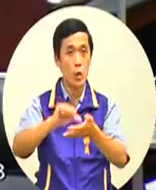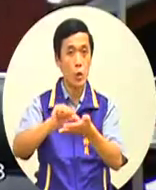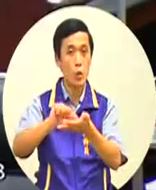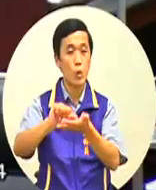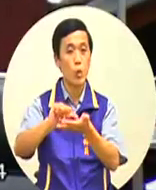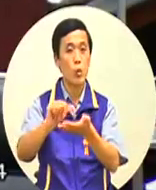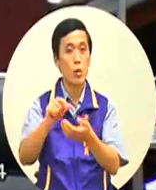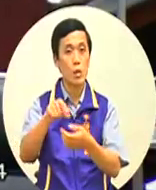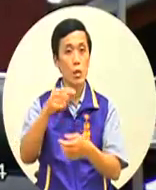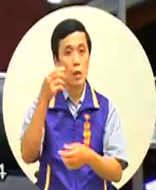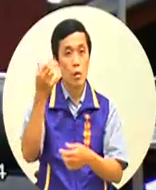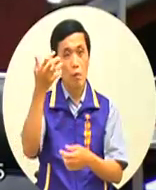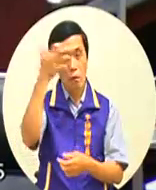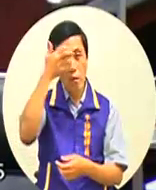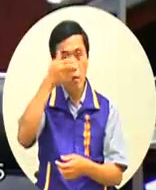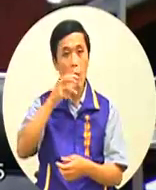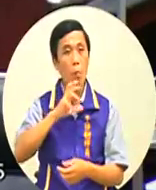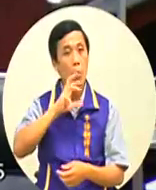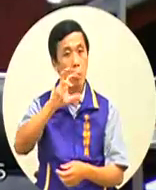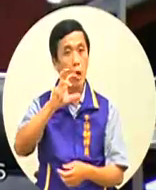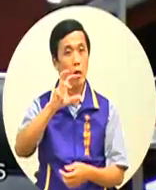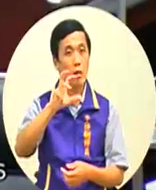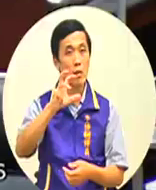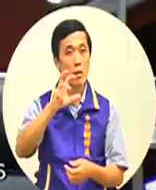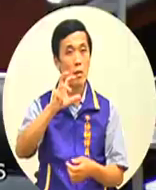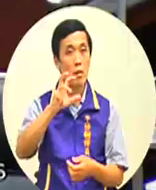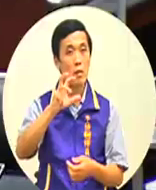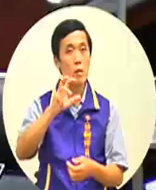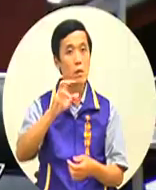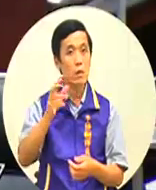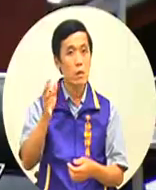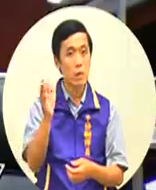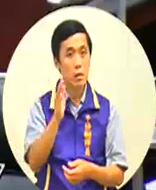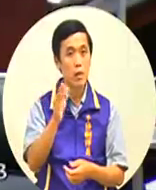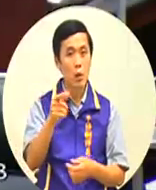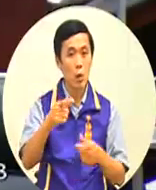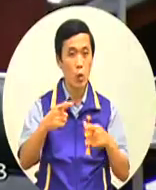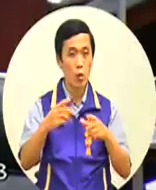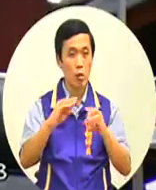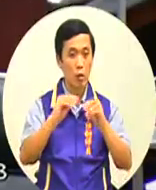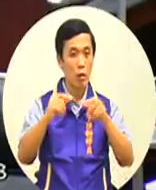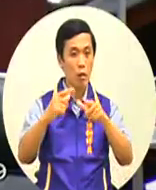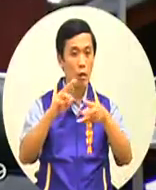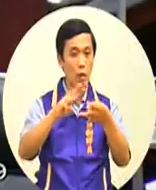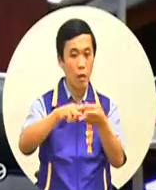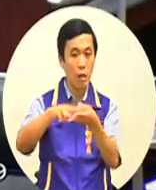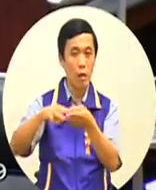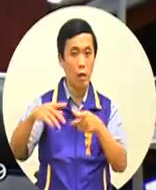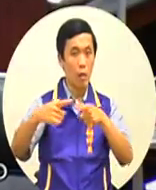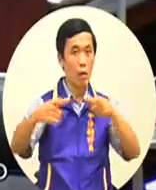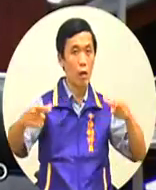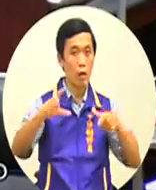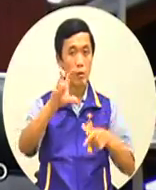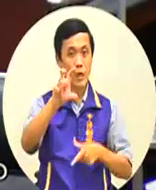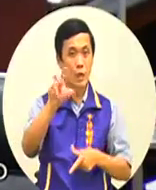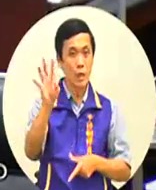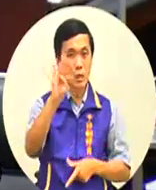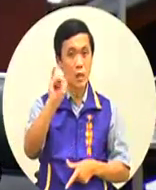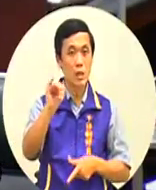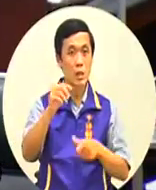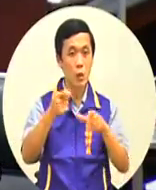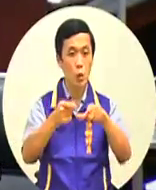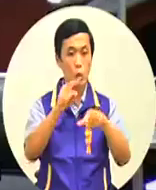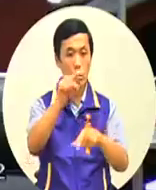啊，你啊靠一个八十几岁，已经头七公顷诶来，只你想看，我讲互你使，真正有厉害。所以讲，即、這个问